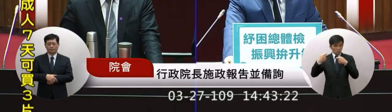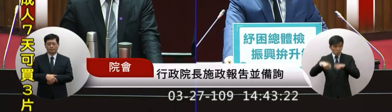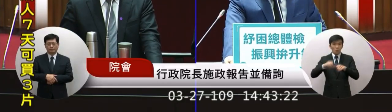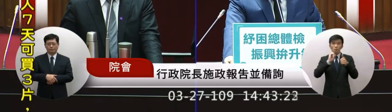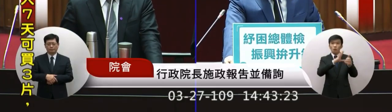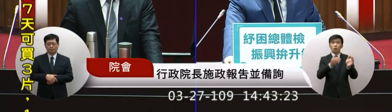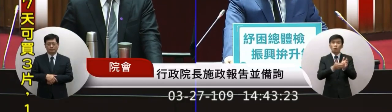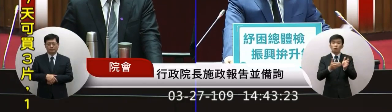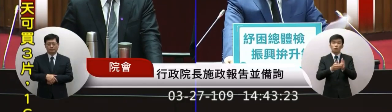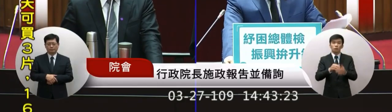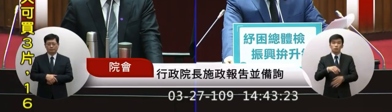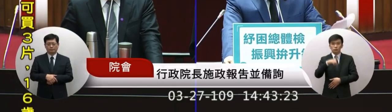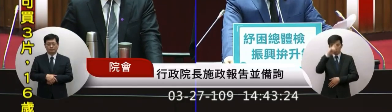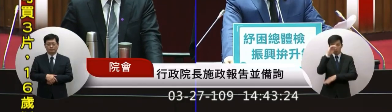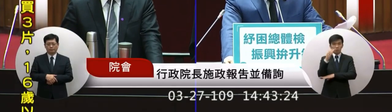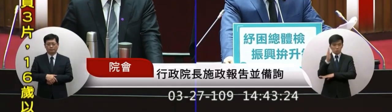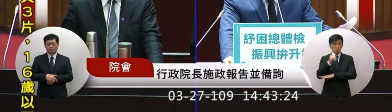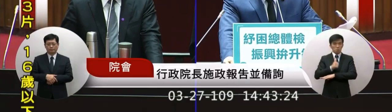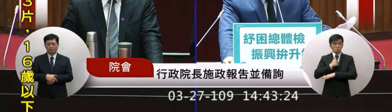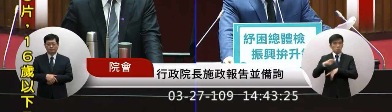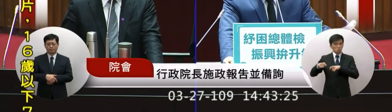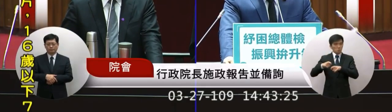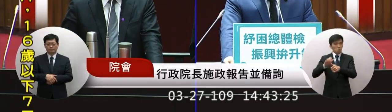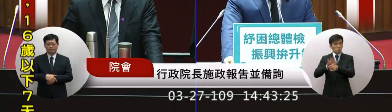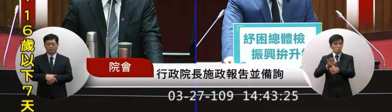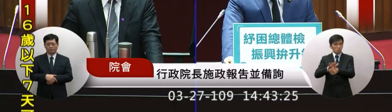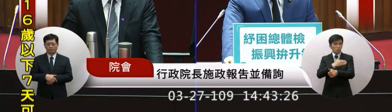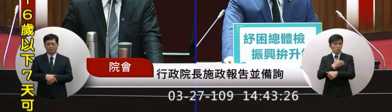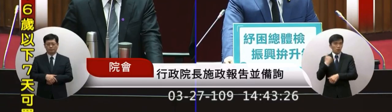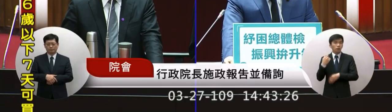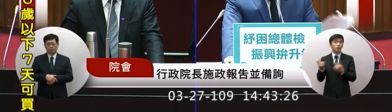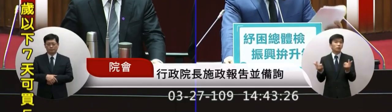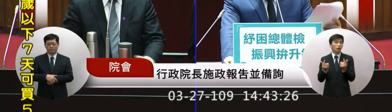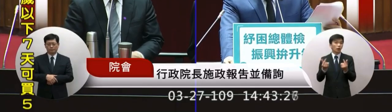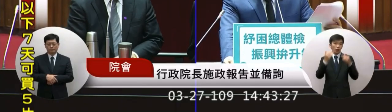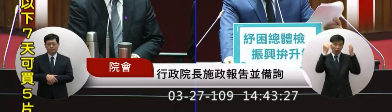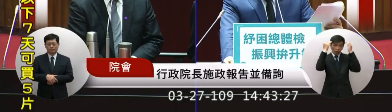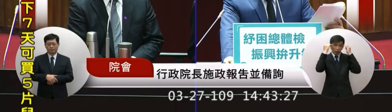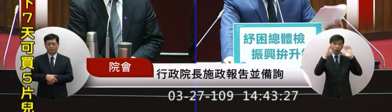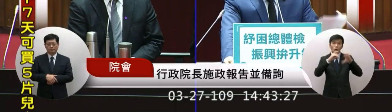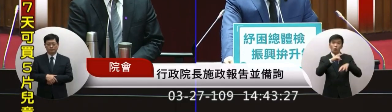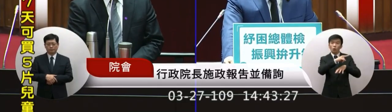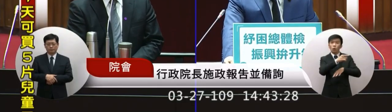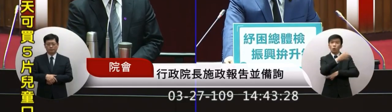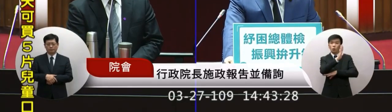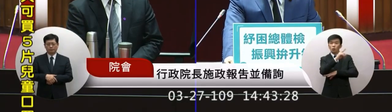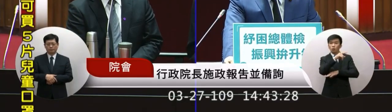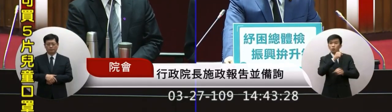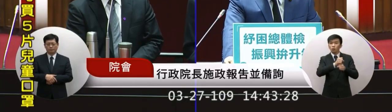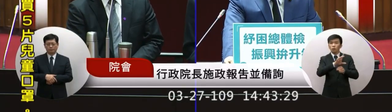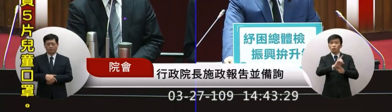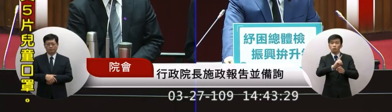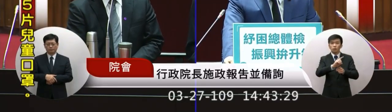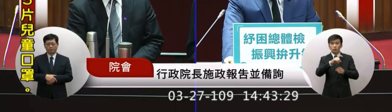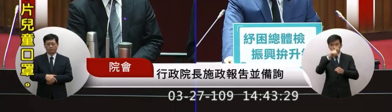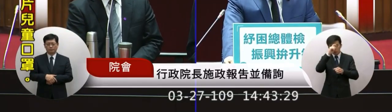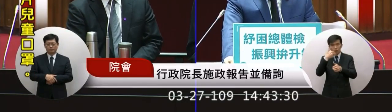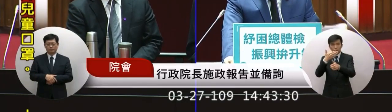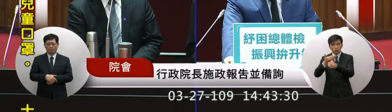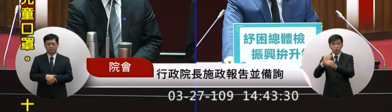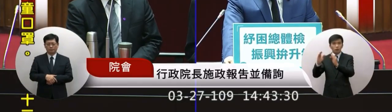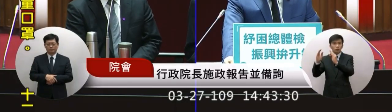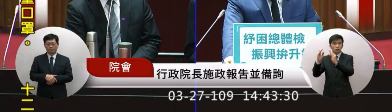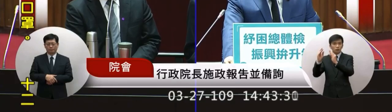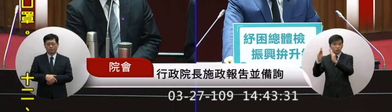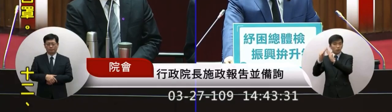说政府可以提供一些比较具体的方案协助啦。譬如说哈，韩国已经嘛哈，韩国政府它有一个友善房东计划，它由韩